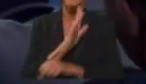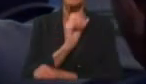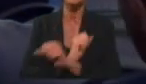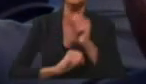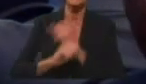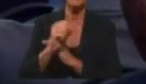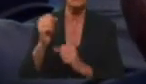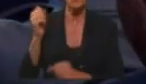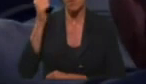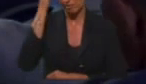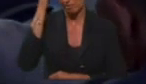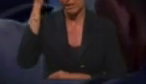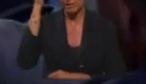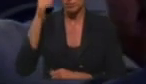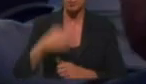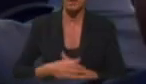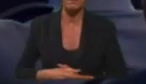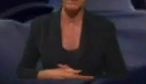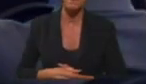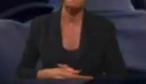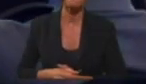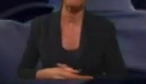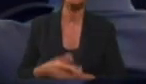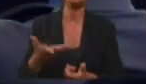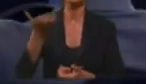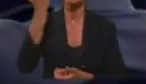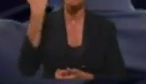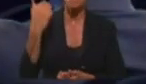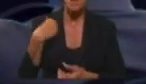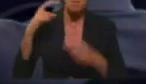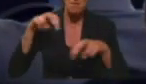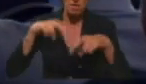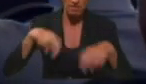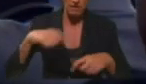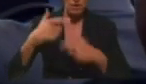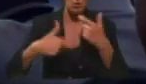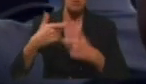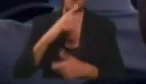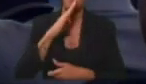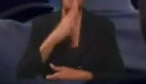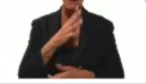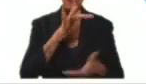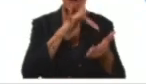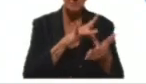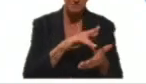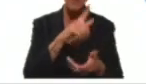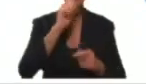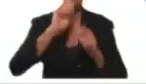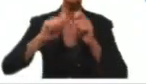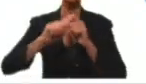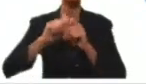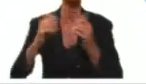intelektualną. Swego czasu były przeprowadzone w Stanach takie badania, w których sprawdzano,